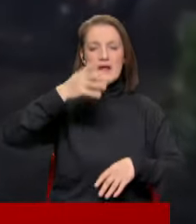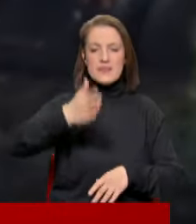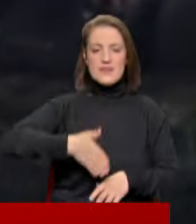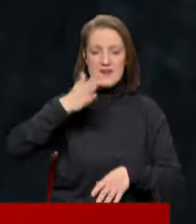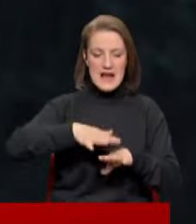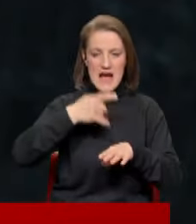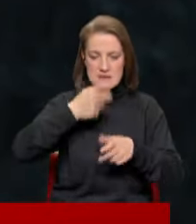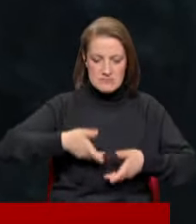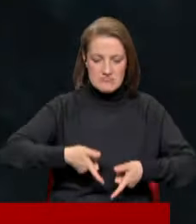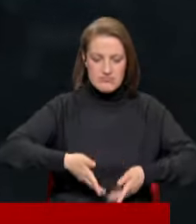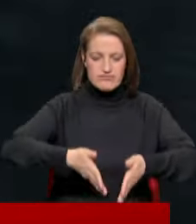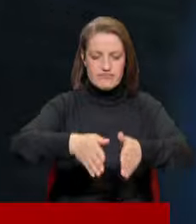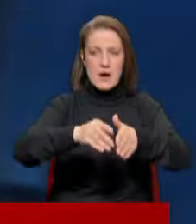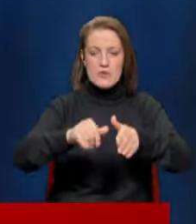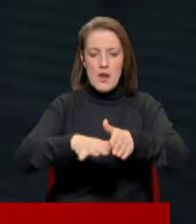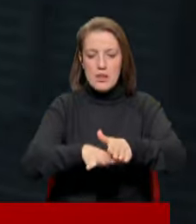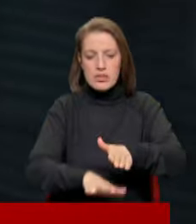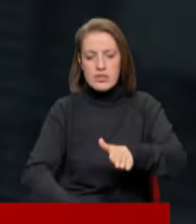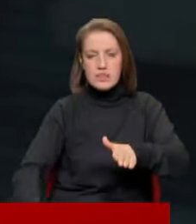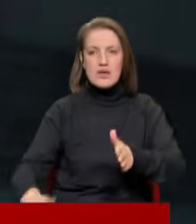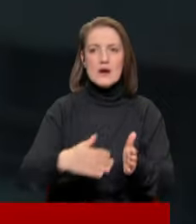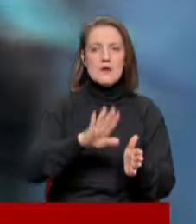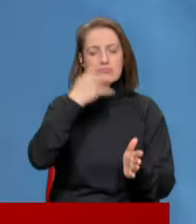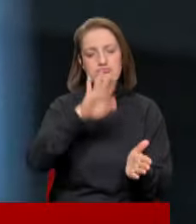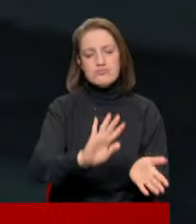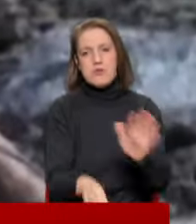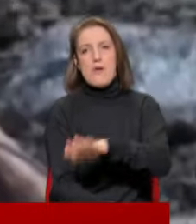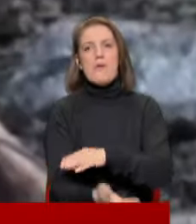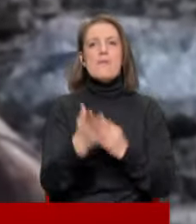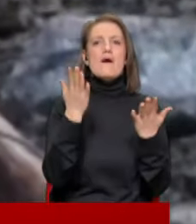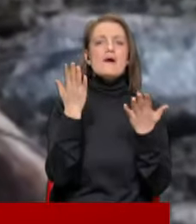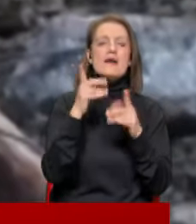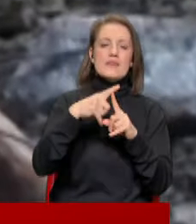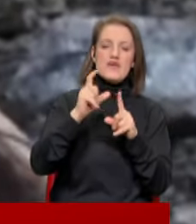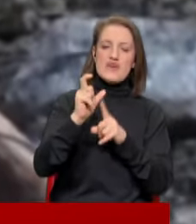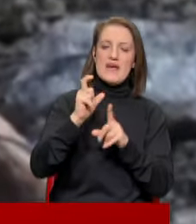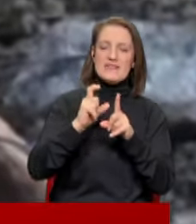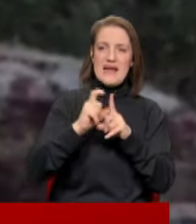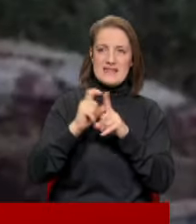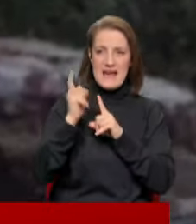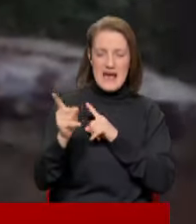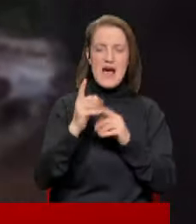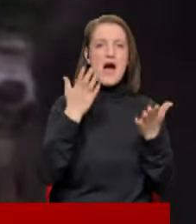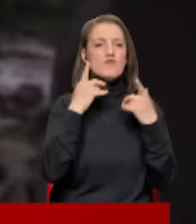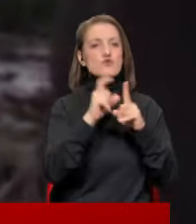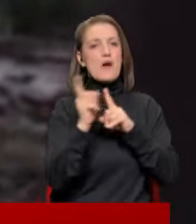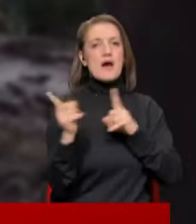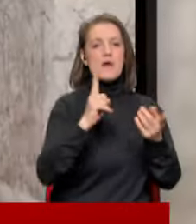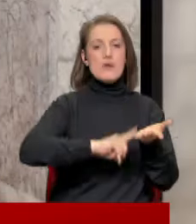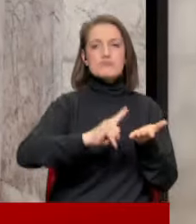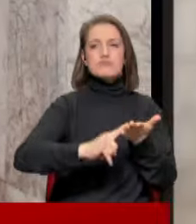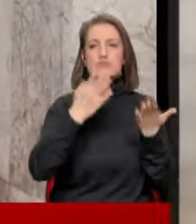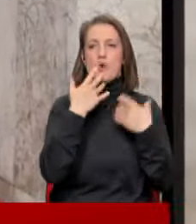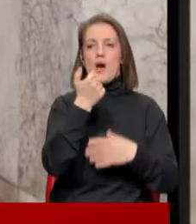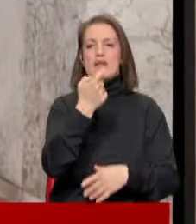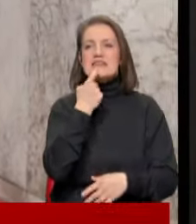altı boşalmış vagonlar raydan çıkmıştı TCDD ve Meteoroloji Genel Müdürlüğü arasında bir protokol yoktu 6 yıl